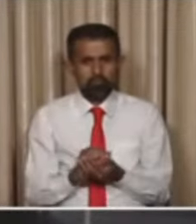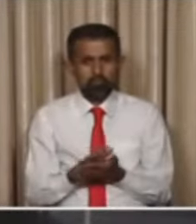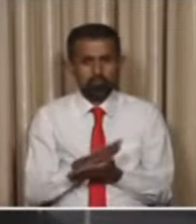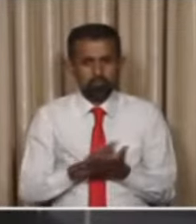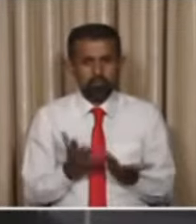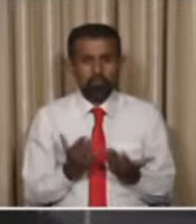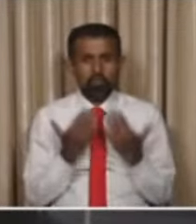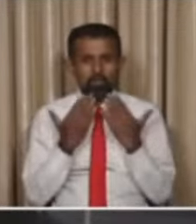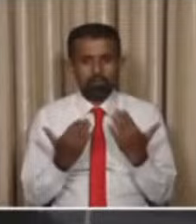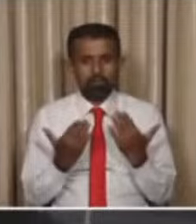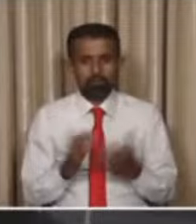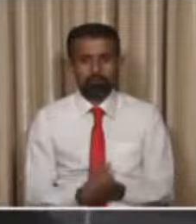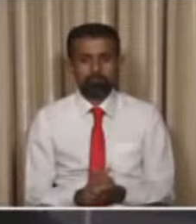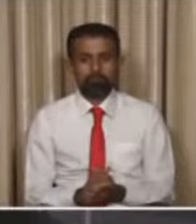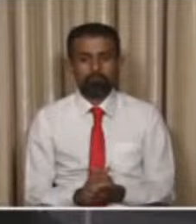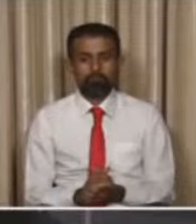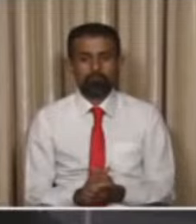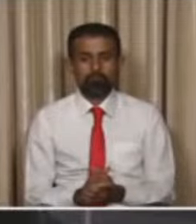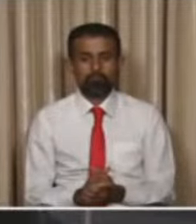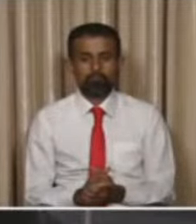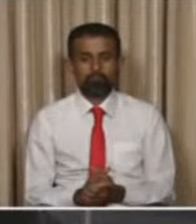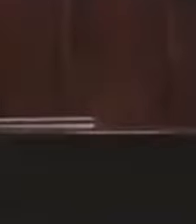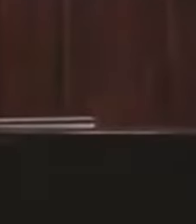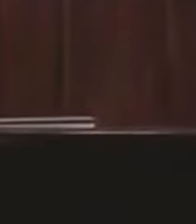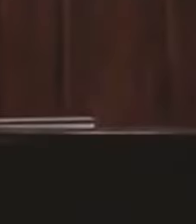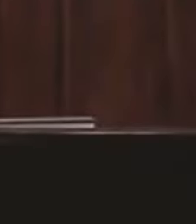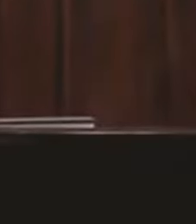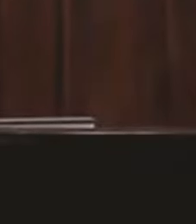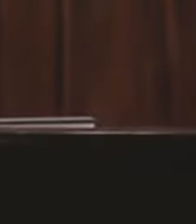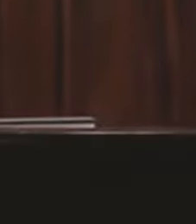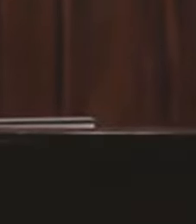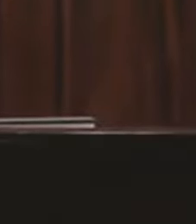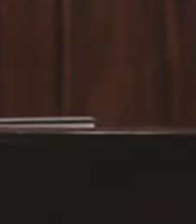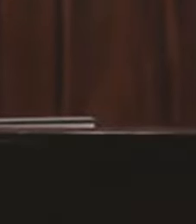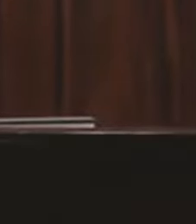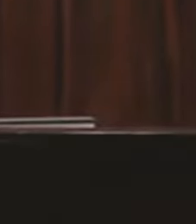ස්තුතියි. ස්තුතියි ගරු මන්ත්‍රීතුමා. මේ ළඟට ගරු